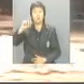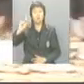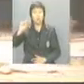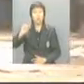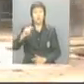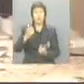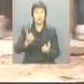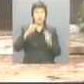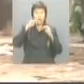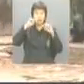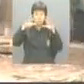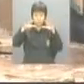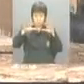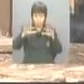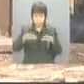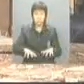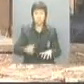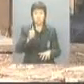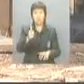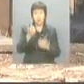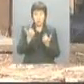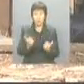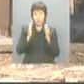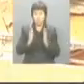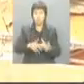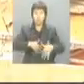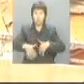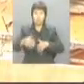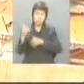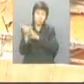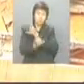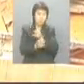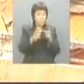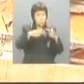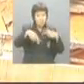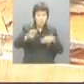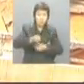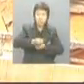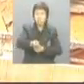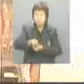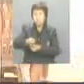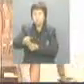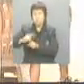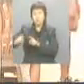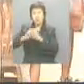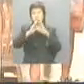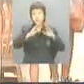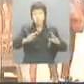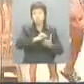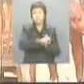ครับซึ่งเป็นหมู่บ้านเขตติดต่อกันวันนี้ชาวบ้านหลายคนเข้าสำรวจความเสียหายและเก็บกวาดทำความสะอาดบ้านกันแล้วครับ